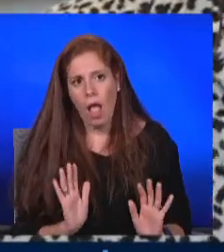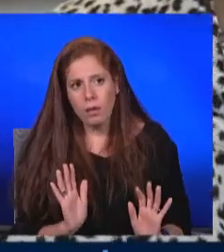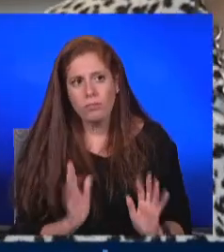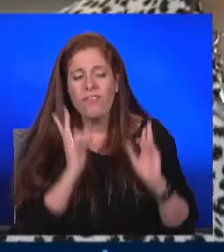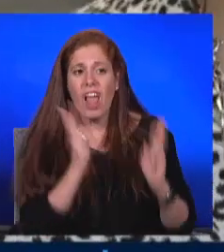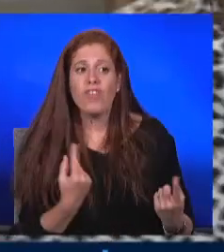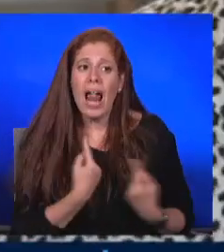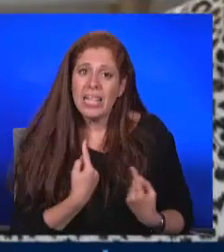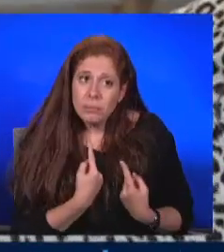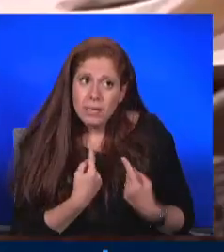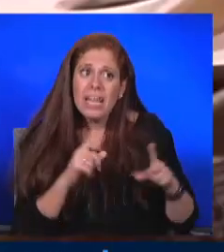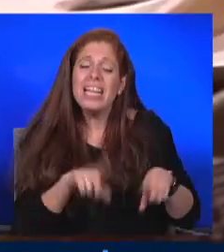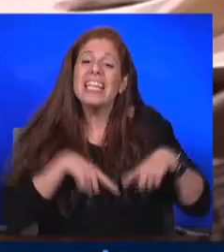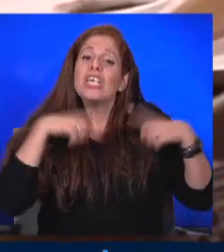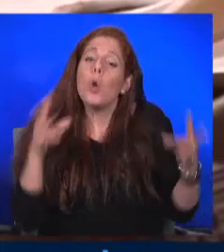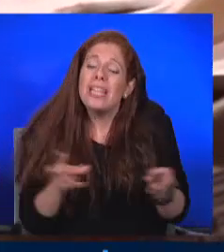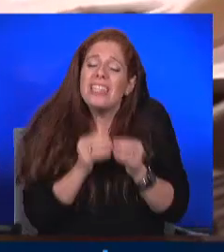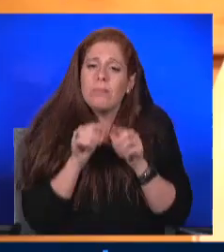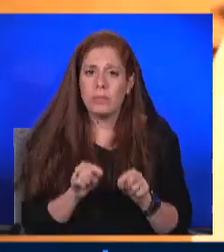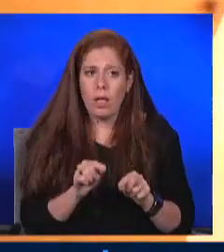לעצמי לחיות לצד זה.